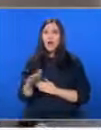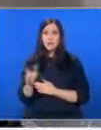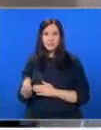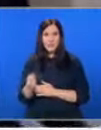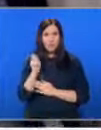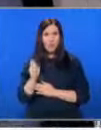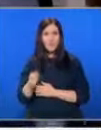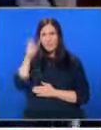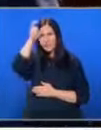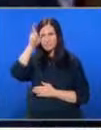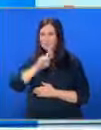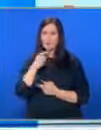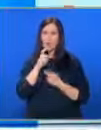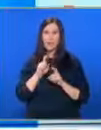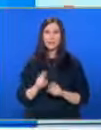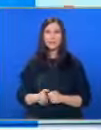не коментираха.